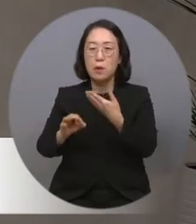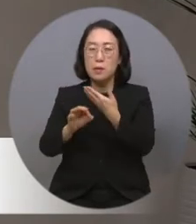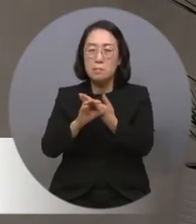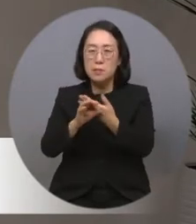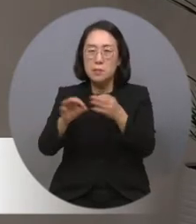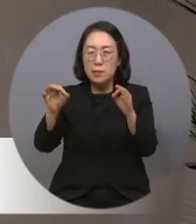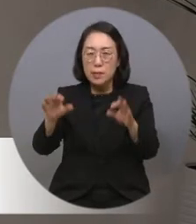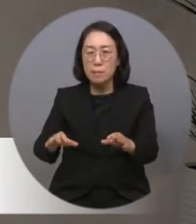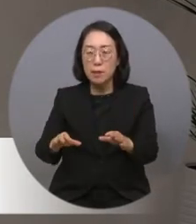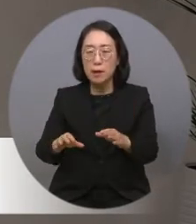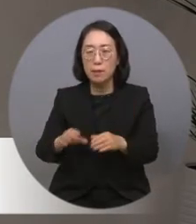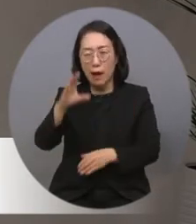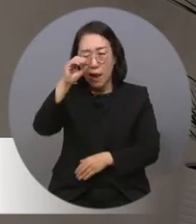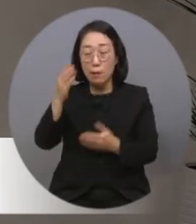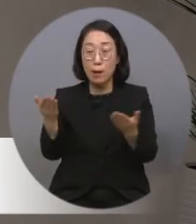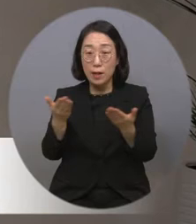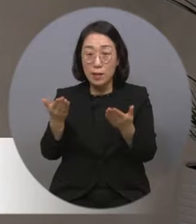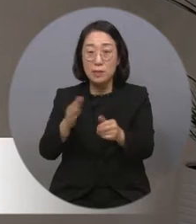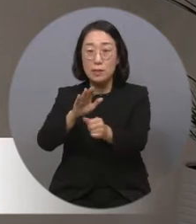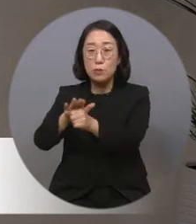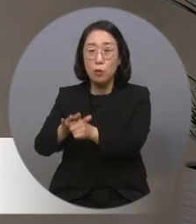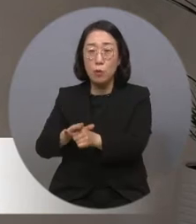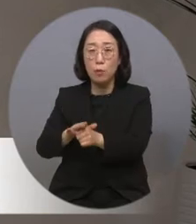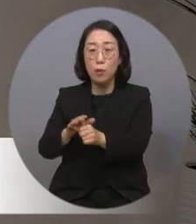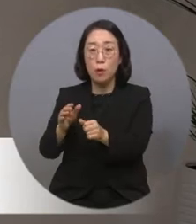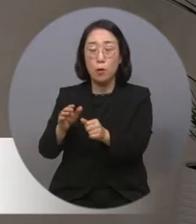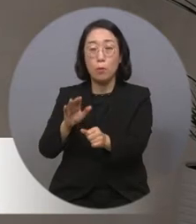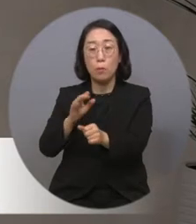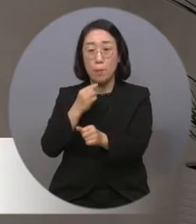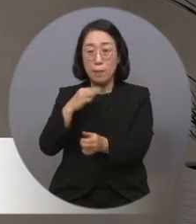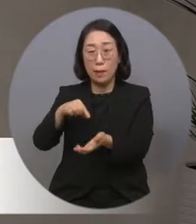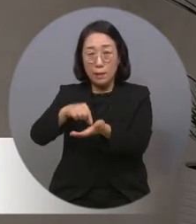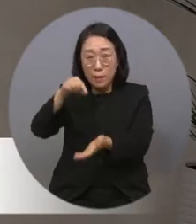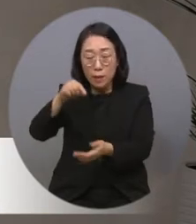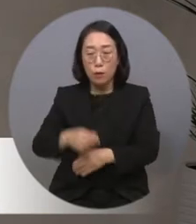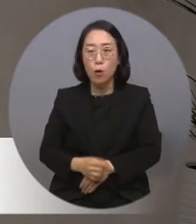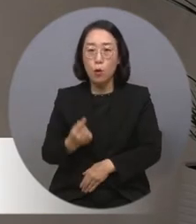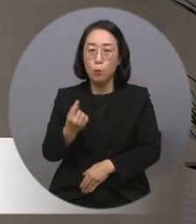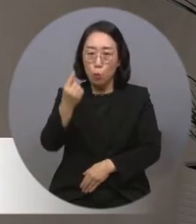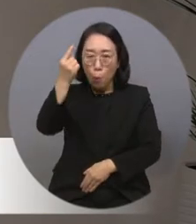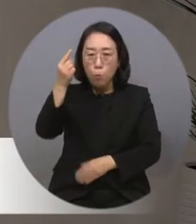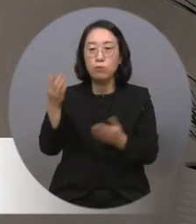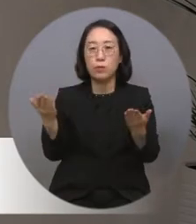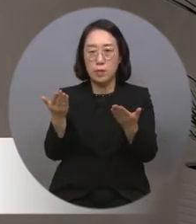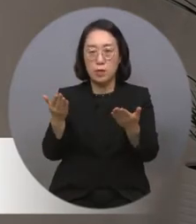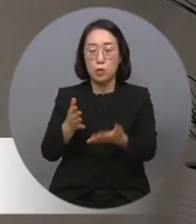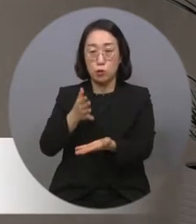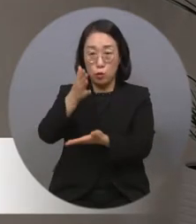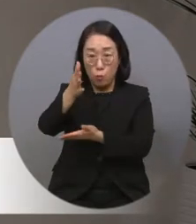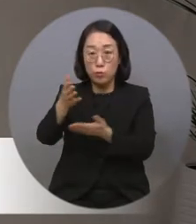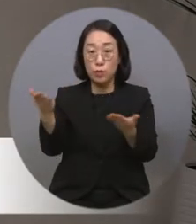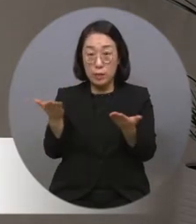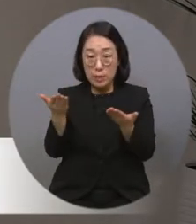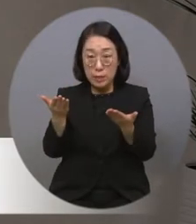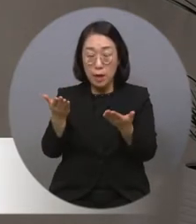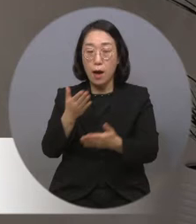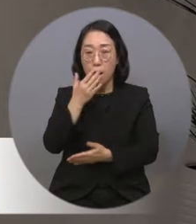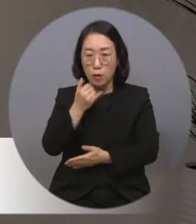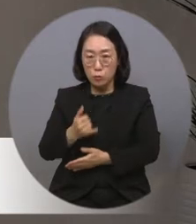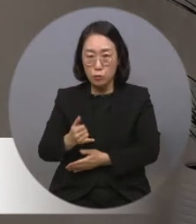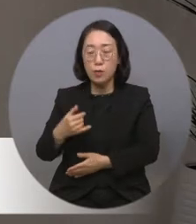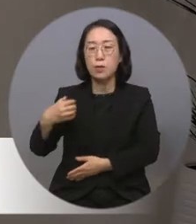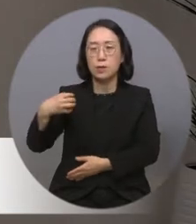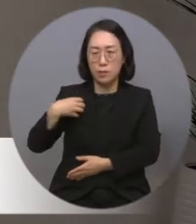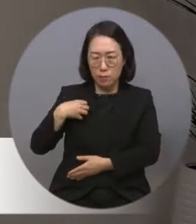근로자나 단순히 지원 업무가 아닌 좀 더 고품질의 또 전문적인 인력으로 양성이 될 수 있어야 되는